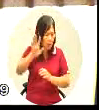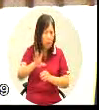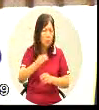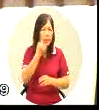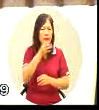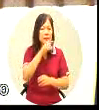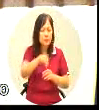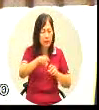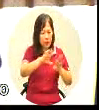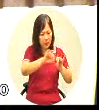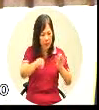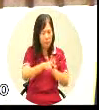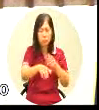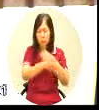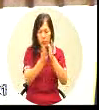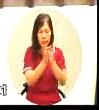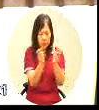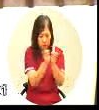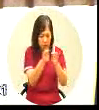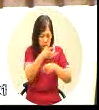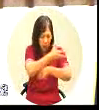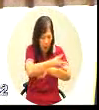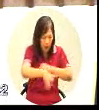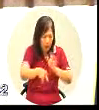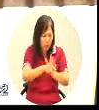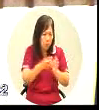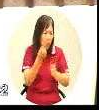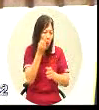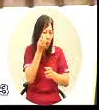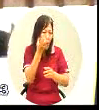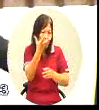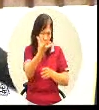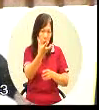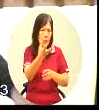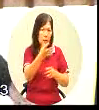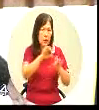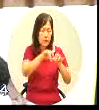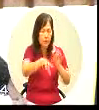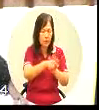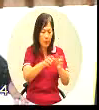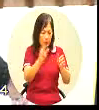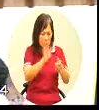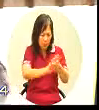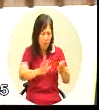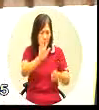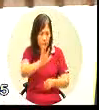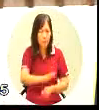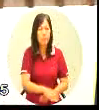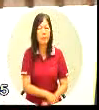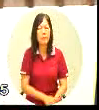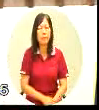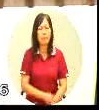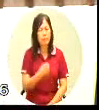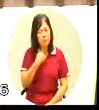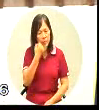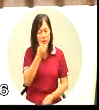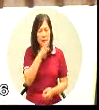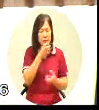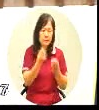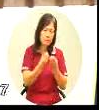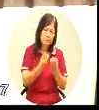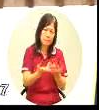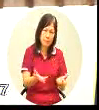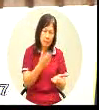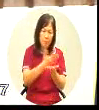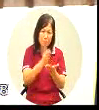是沿海观光比较盛行的地方，我想这会有冲击，要怎么解决？